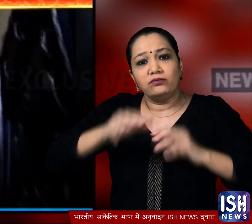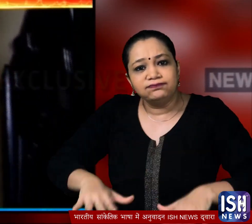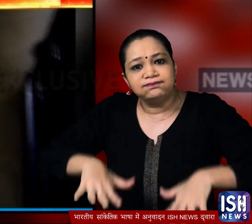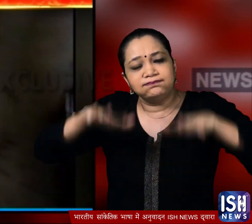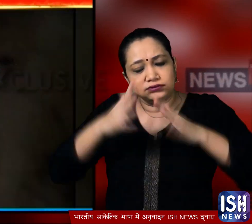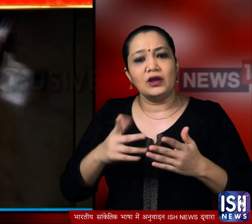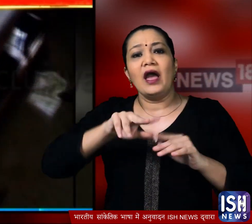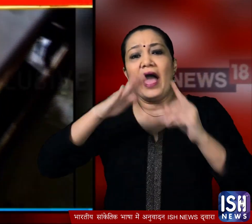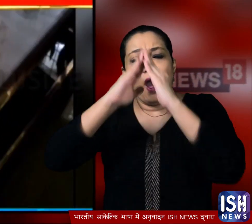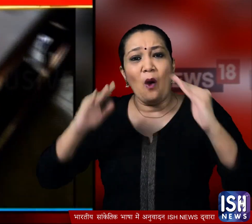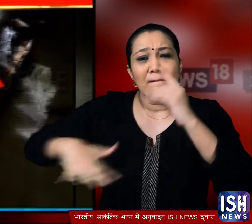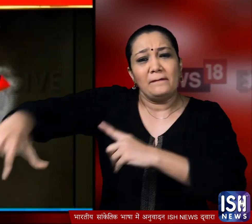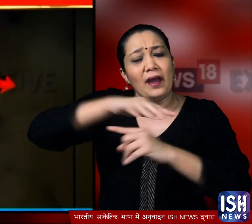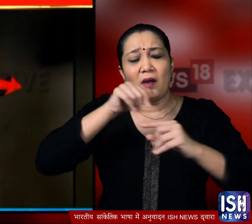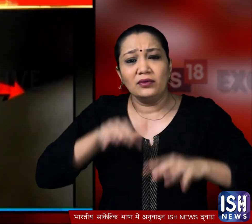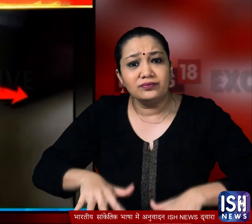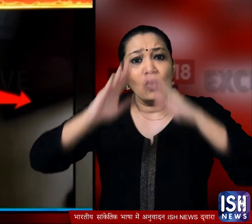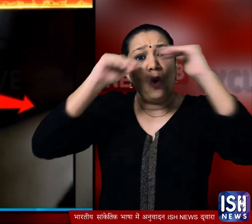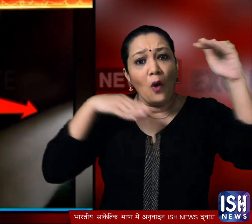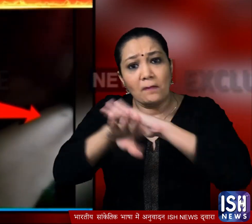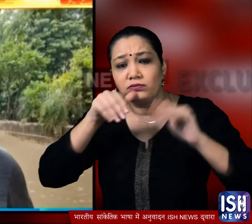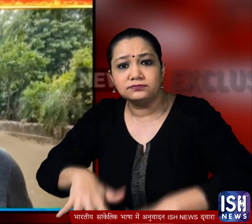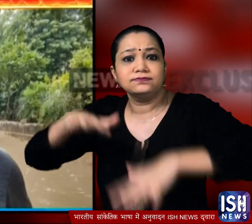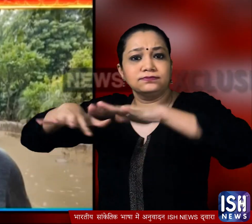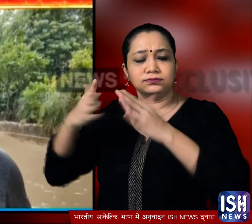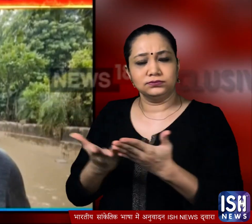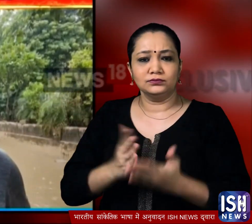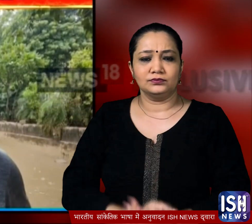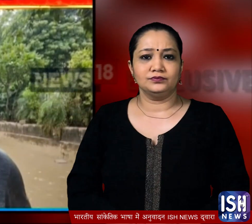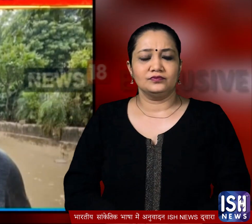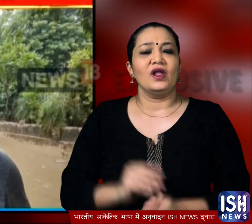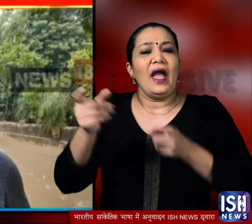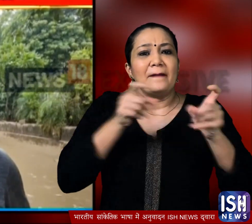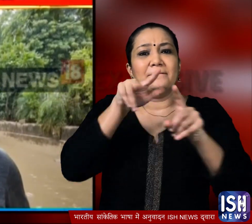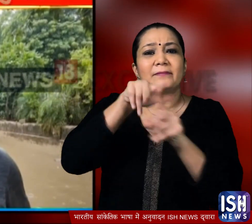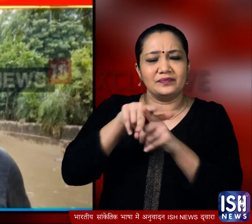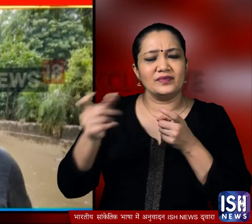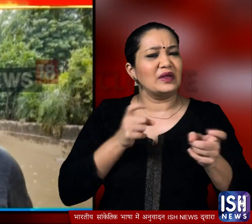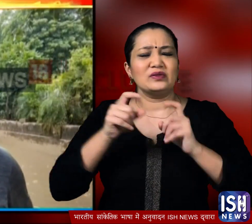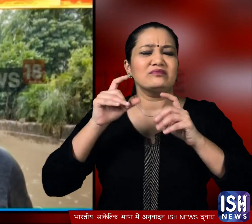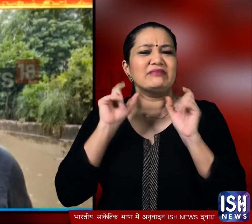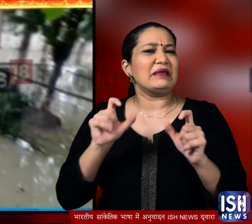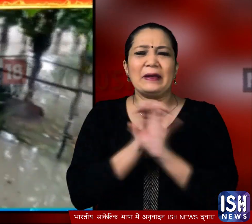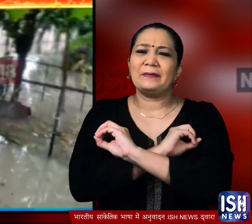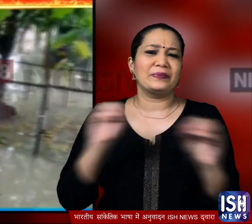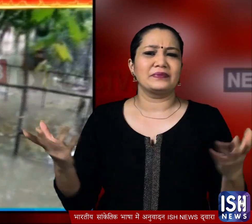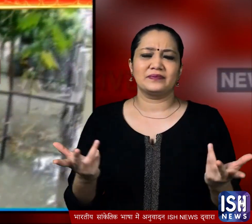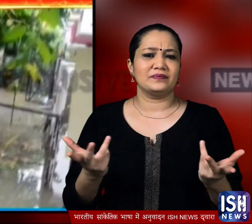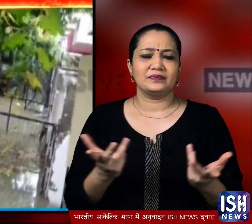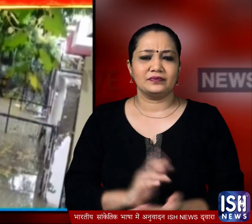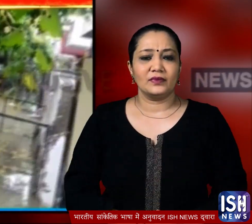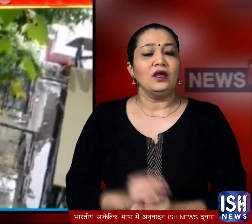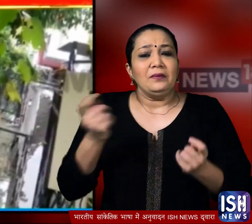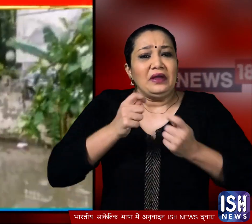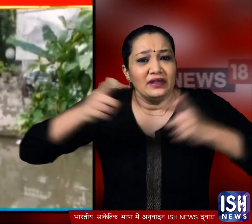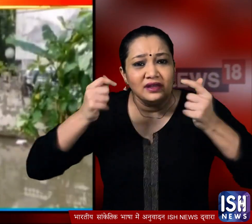और भी खराब नजर आए। वहां बारिश का पानी लोगों के घरों में घुस गया। निगम के अधिकारियों का एक तरह से निकम्मापन है। कई पॉश